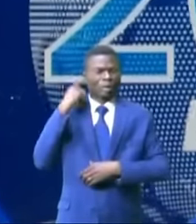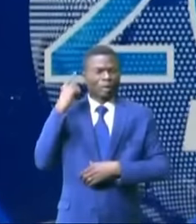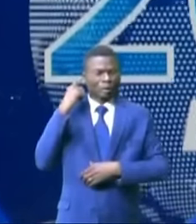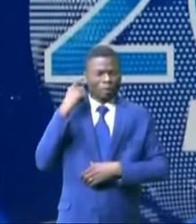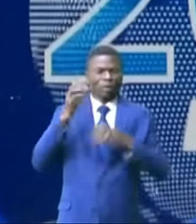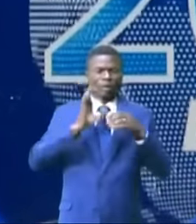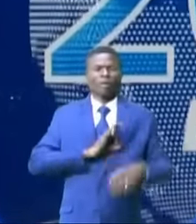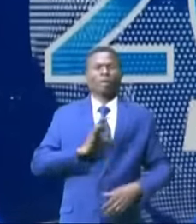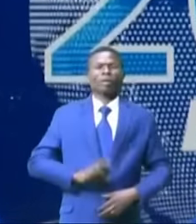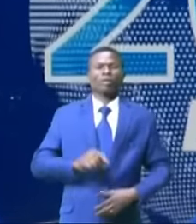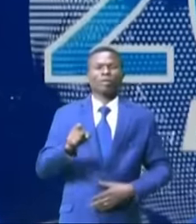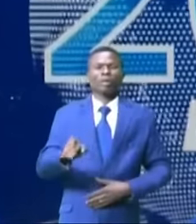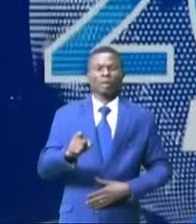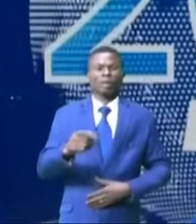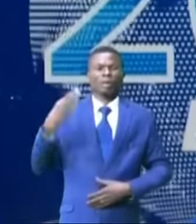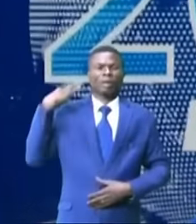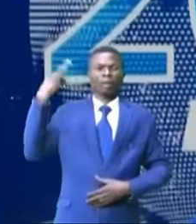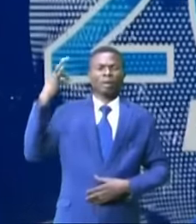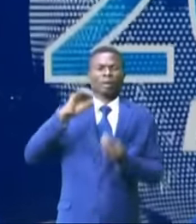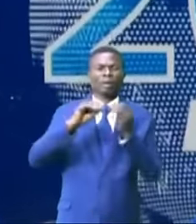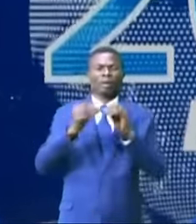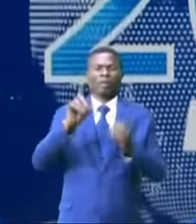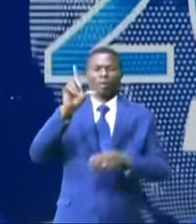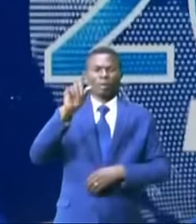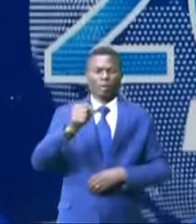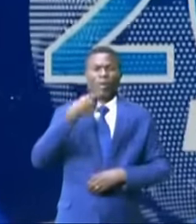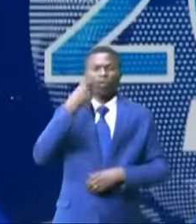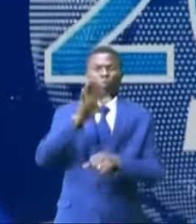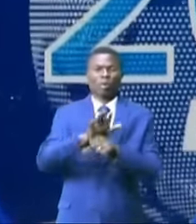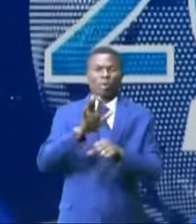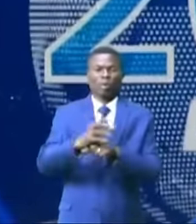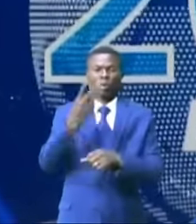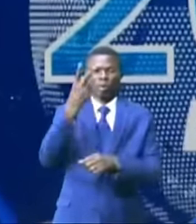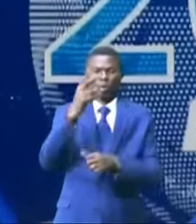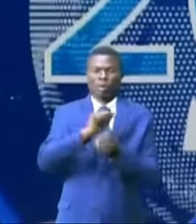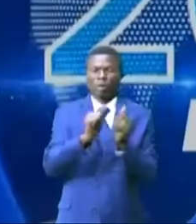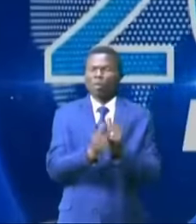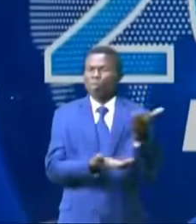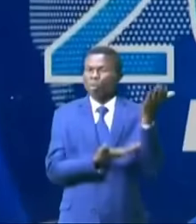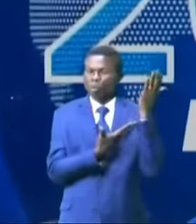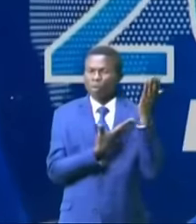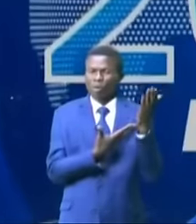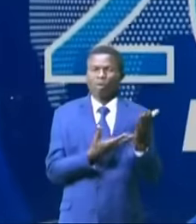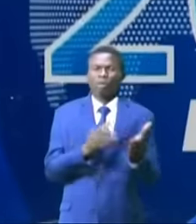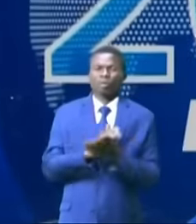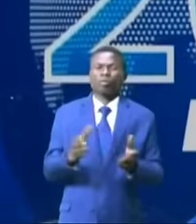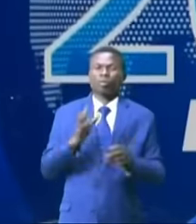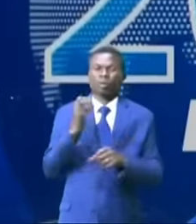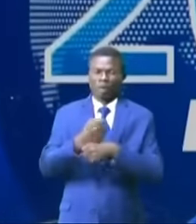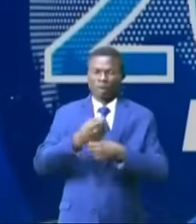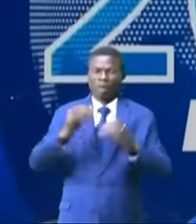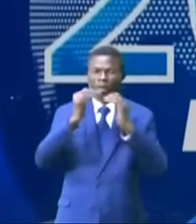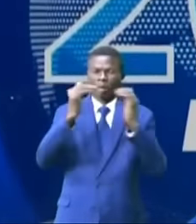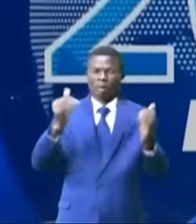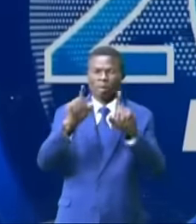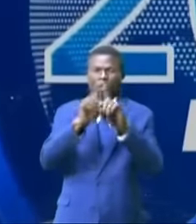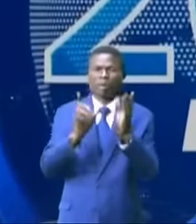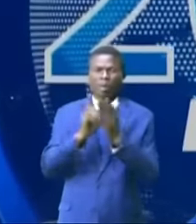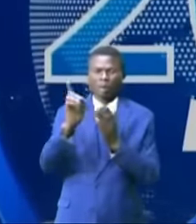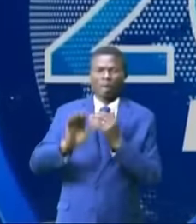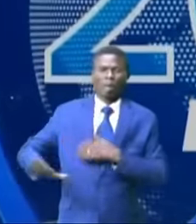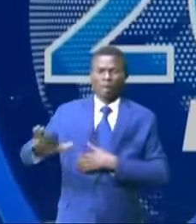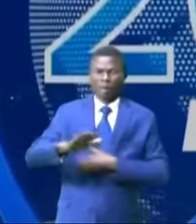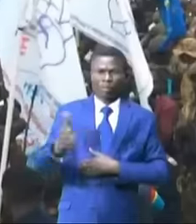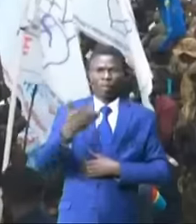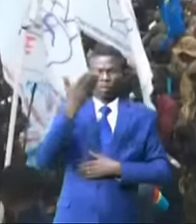centrale de Kindu, le candidat numéro 20 a mis l'accent sur deux priorités, la consolidation de la paix et le développement du pays. Jacques